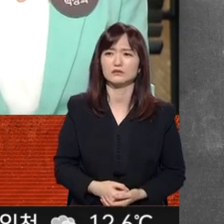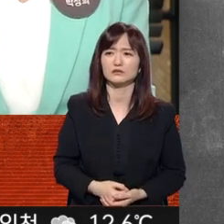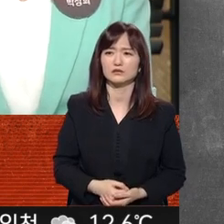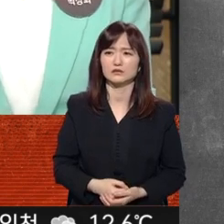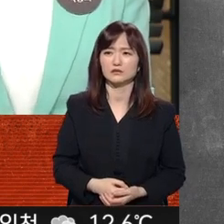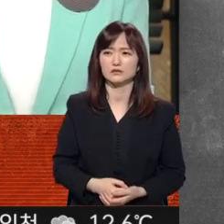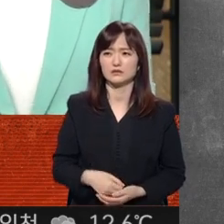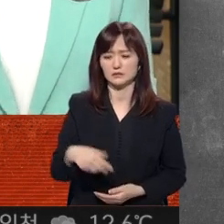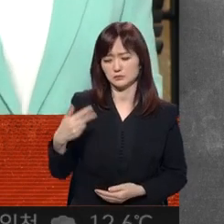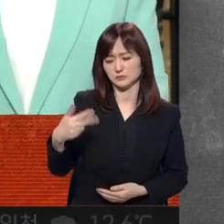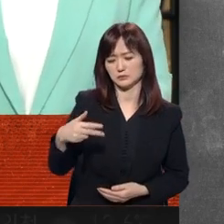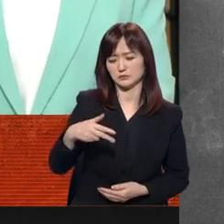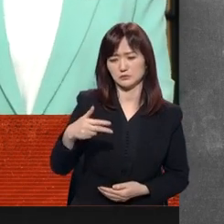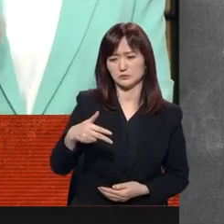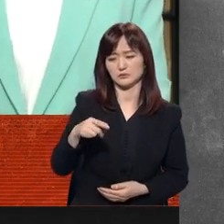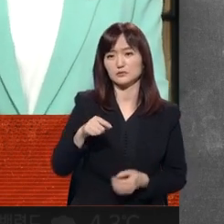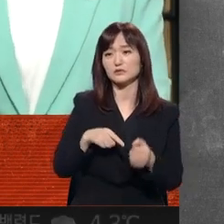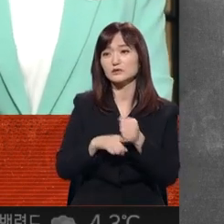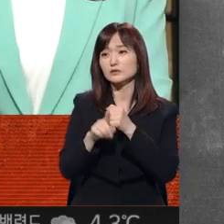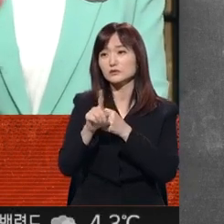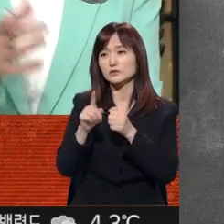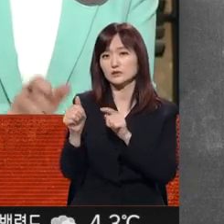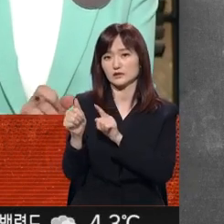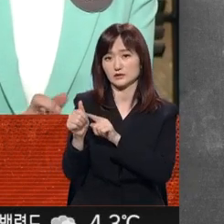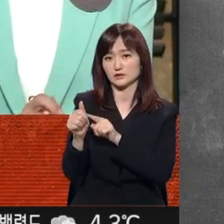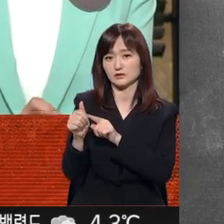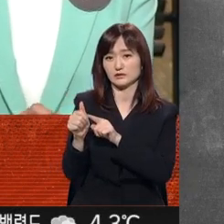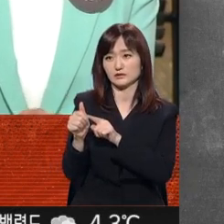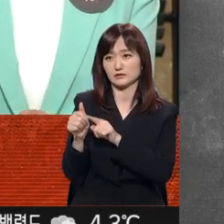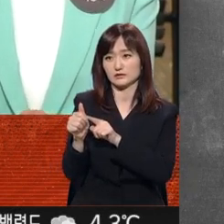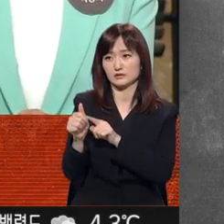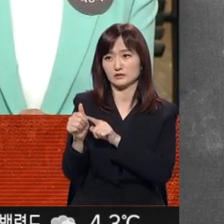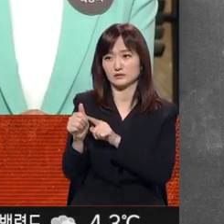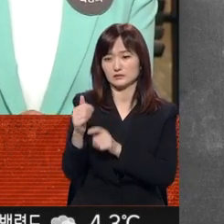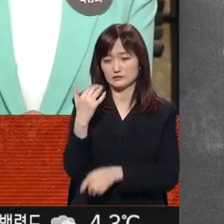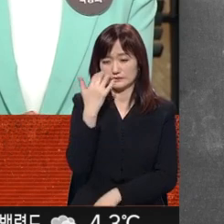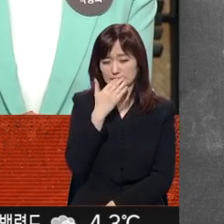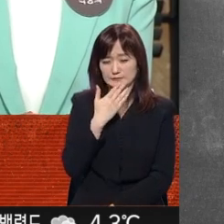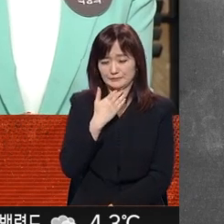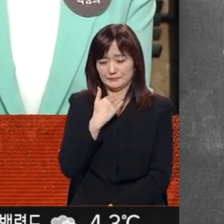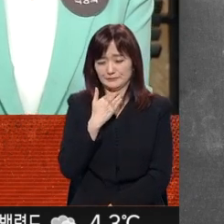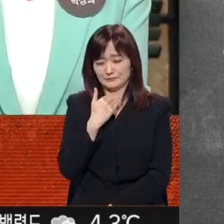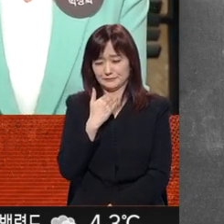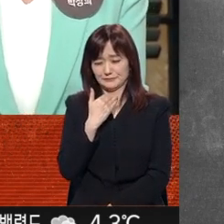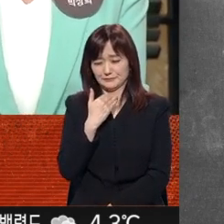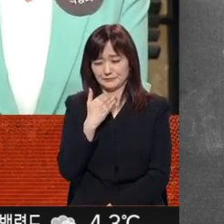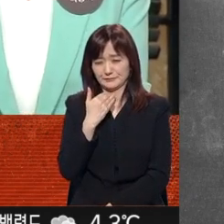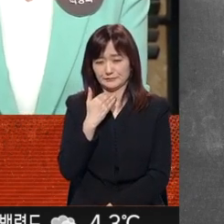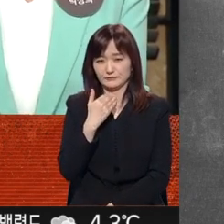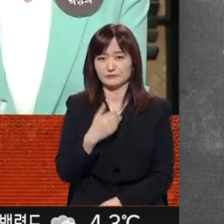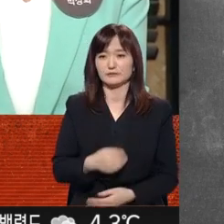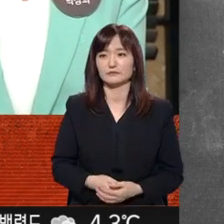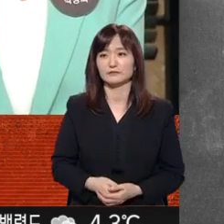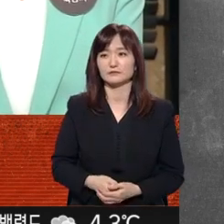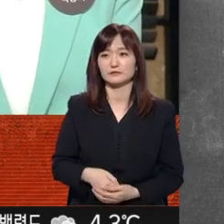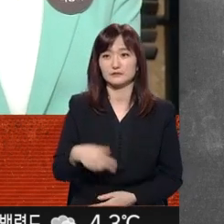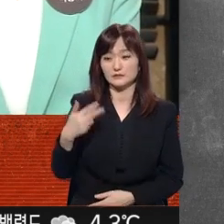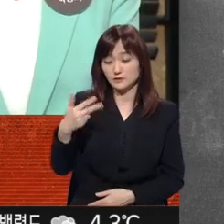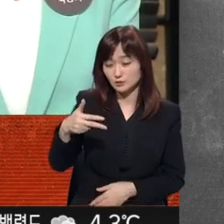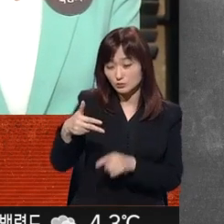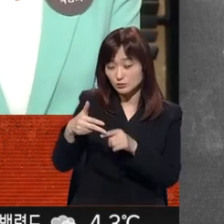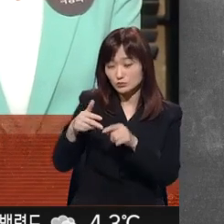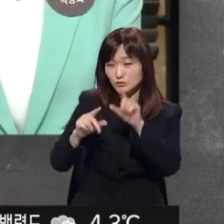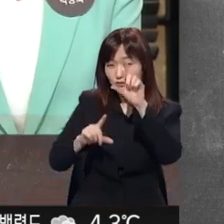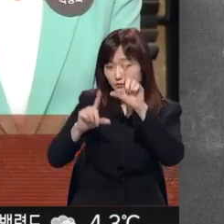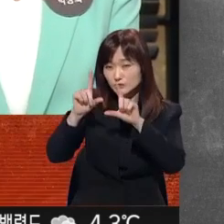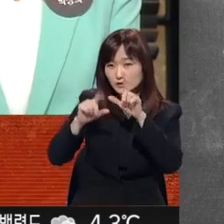소변 뿌려 놓은 거에서는이 가해자가이 범인이 정말 성 도착자라는 걸 드러냈다고 생각해요 그 소변이 주는 이미지